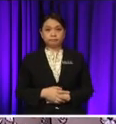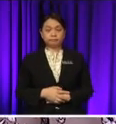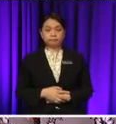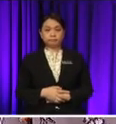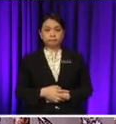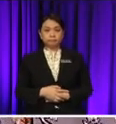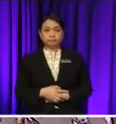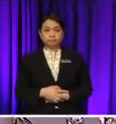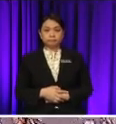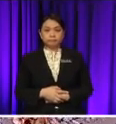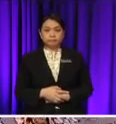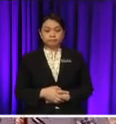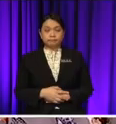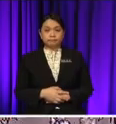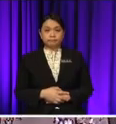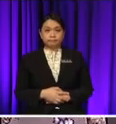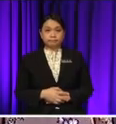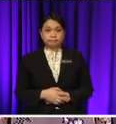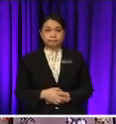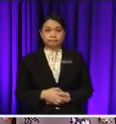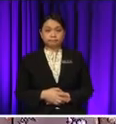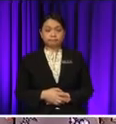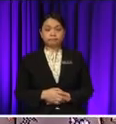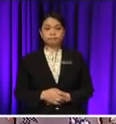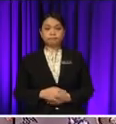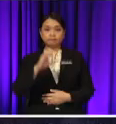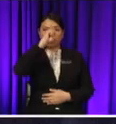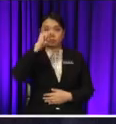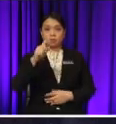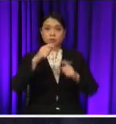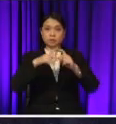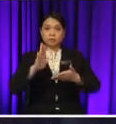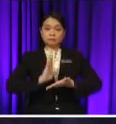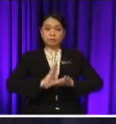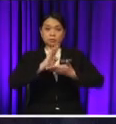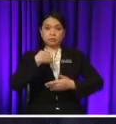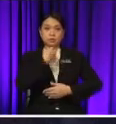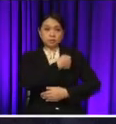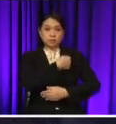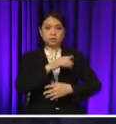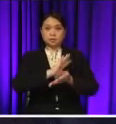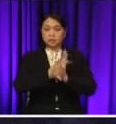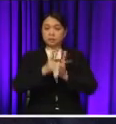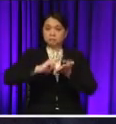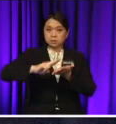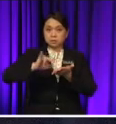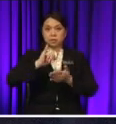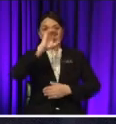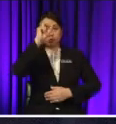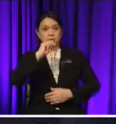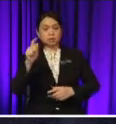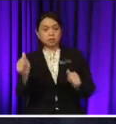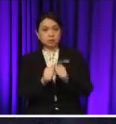sebenarnya itu saja yang tak berasa betul jadi Sebelum kita